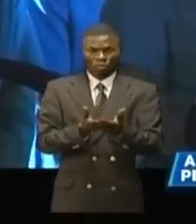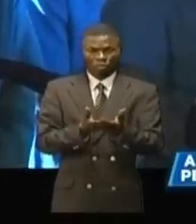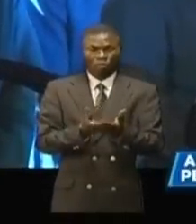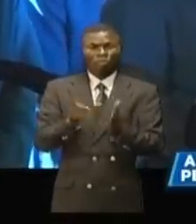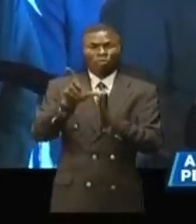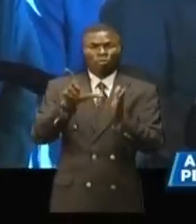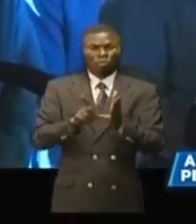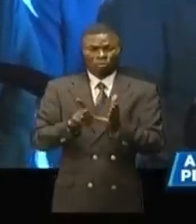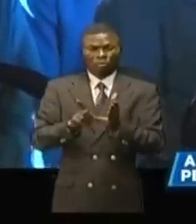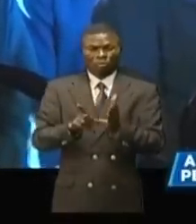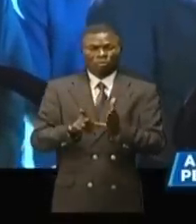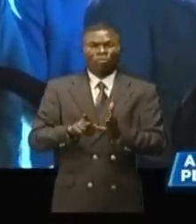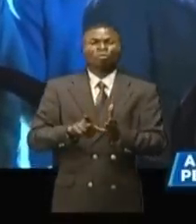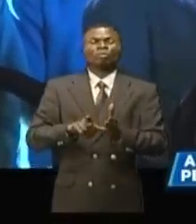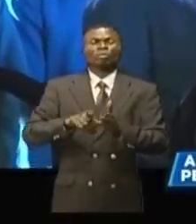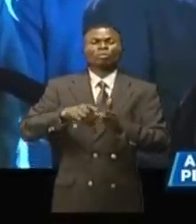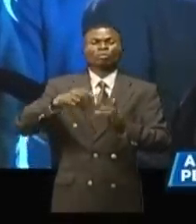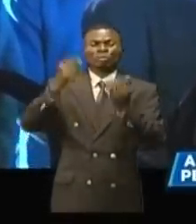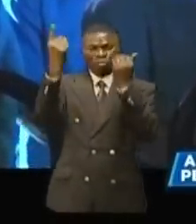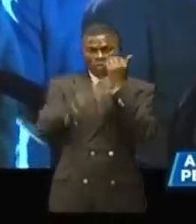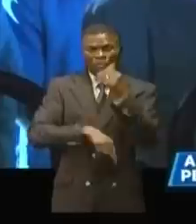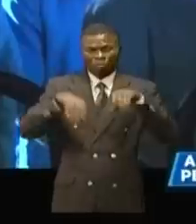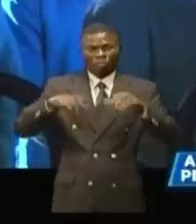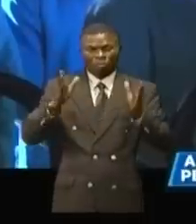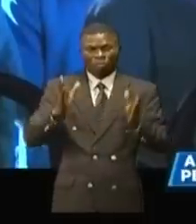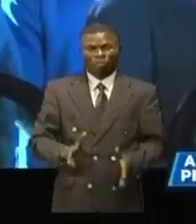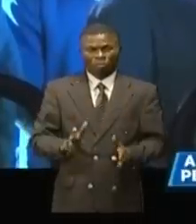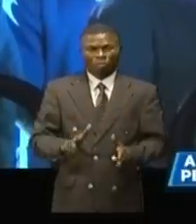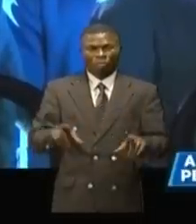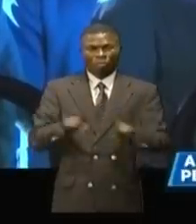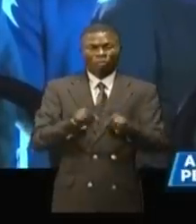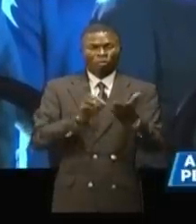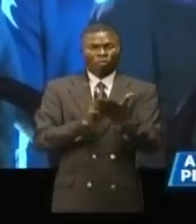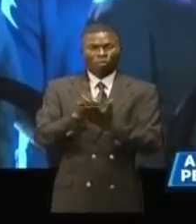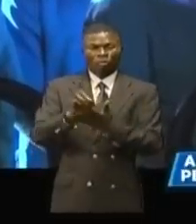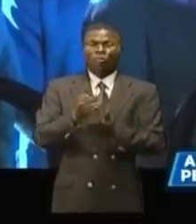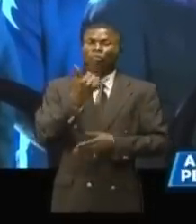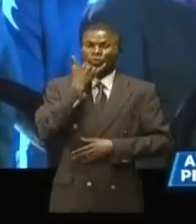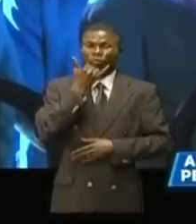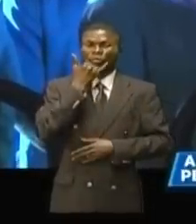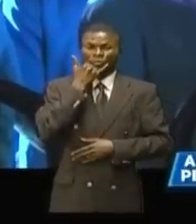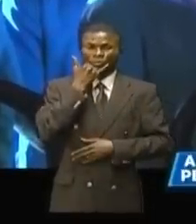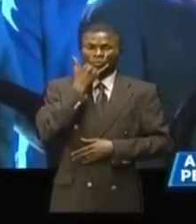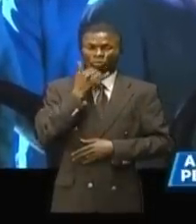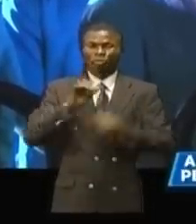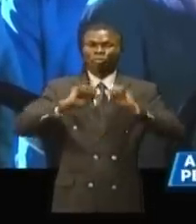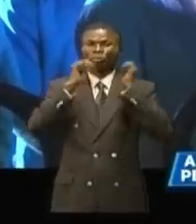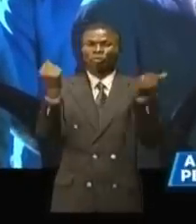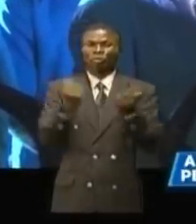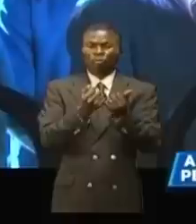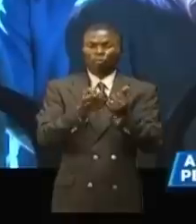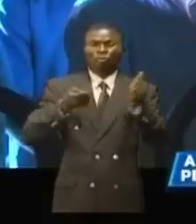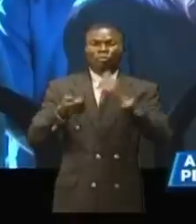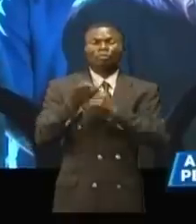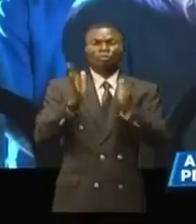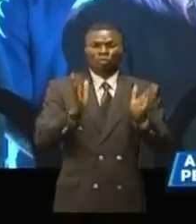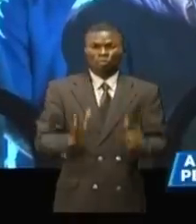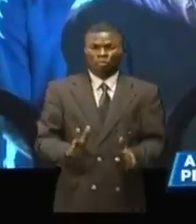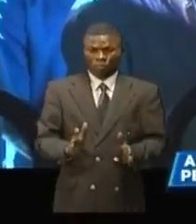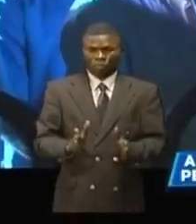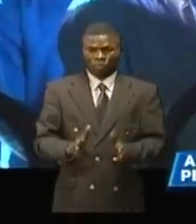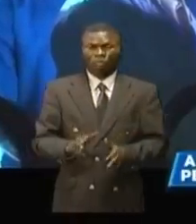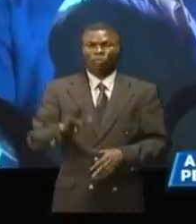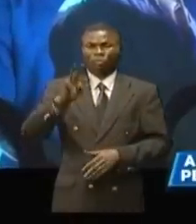pénal congolais, dit établi, en fait comme en droit, l'infraction d'association des malfaiteurs mise